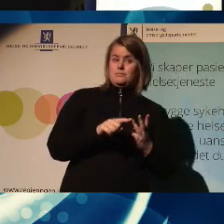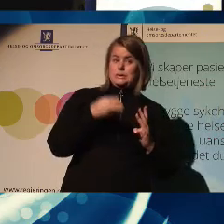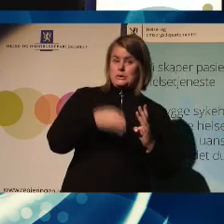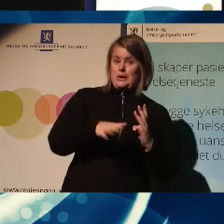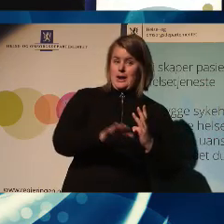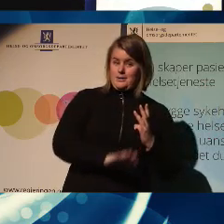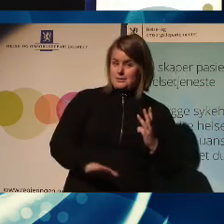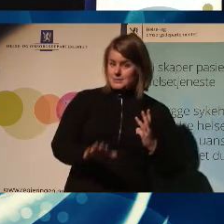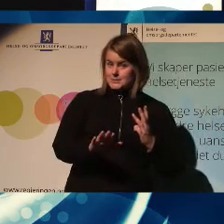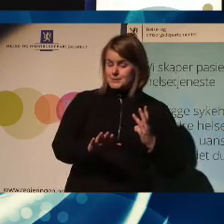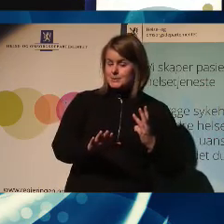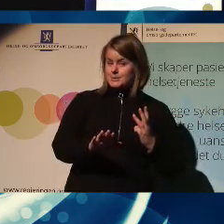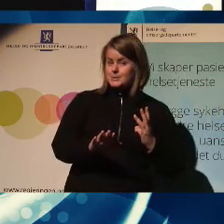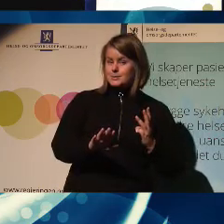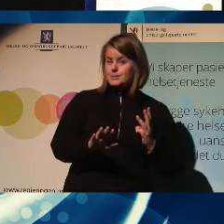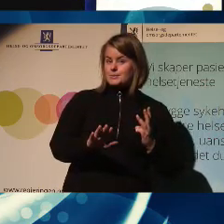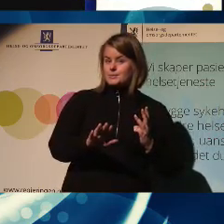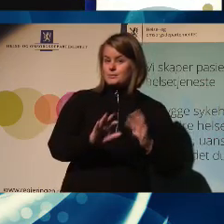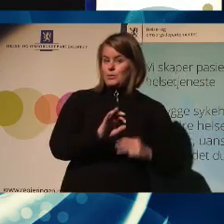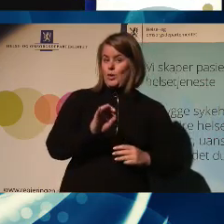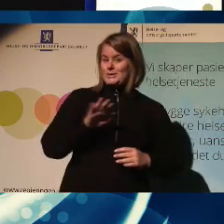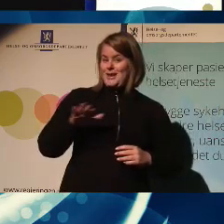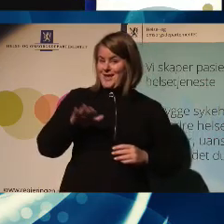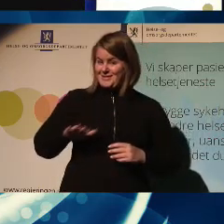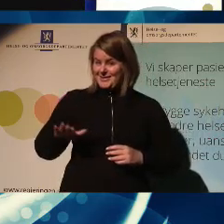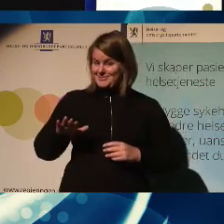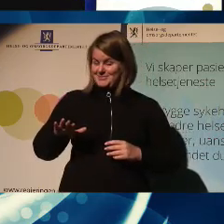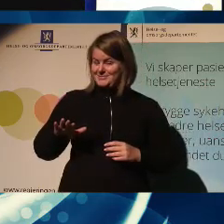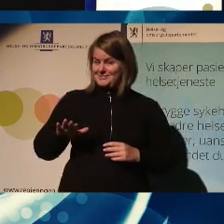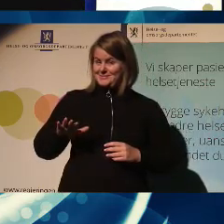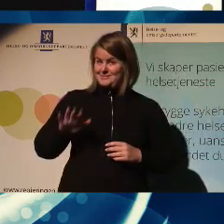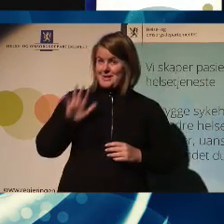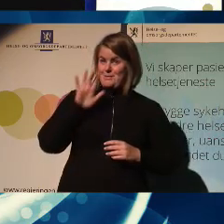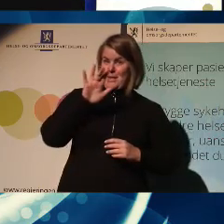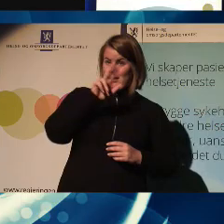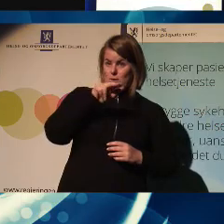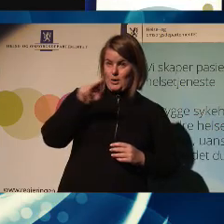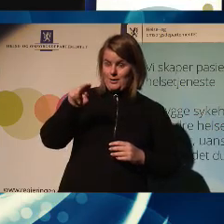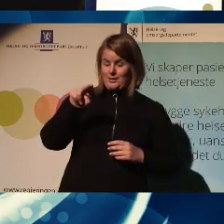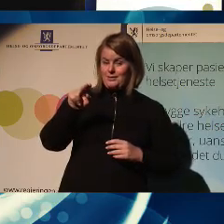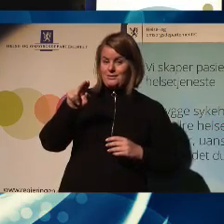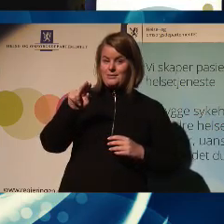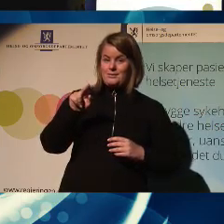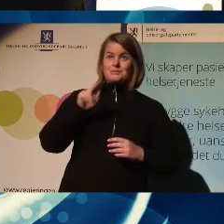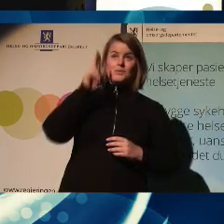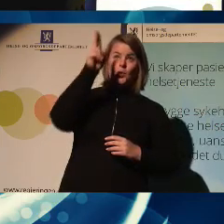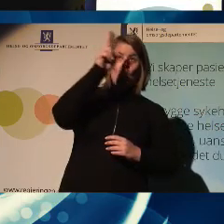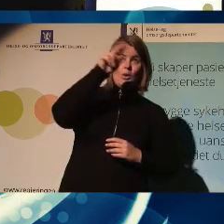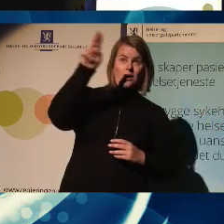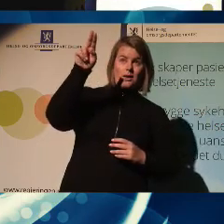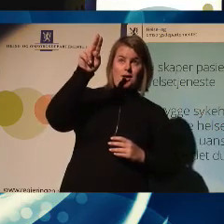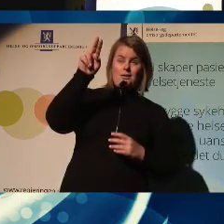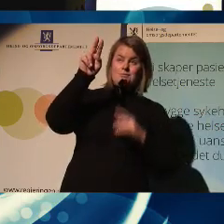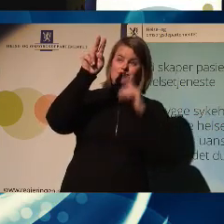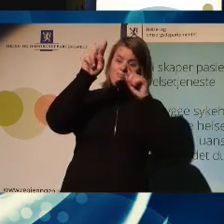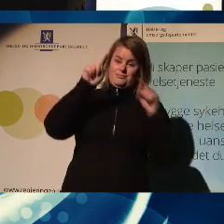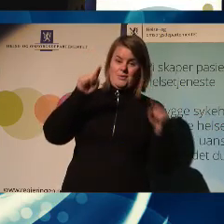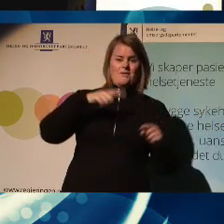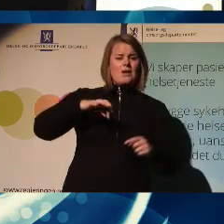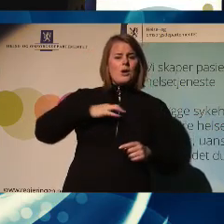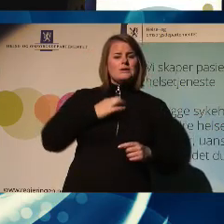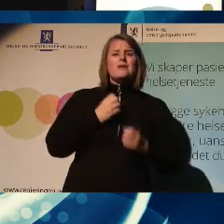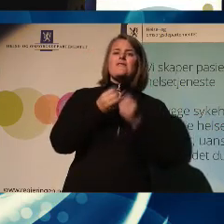Sørlandet, på Østlandet, i Midt-Norge og i Nord-Norge skal få